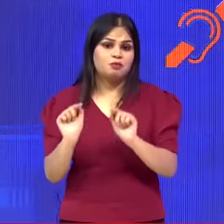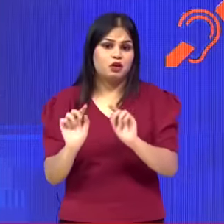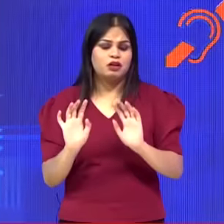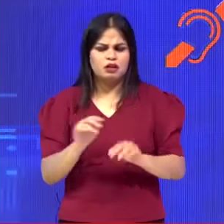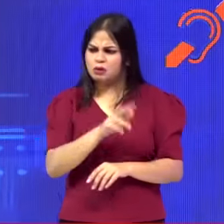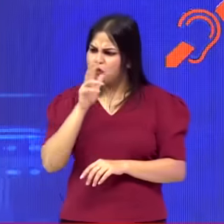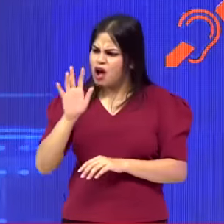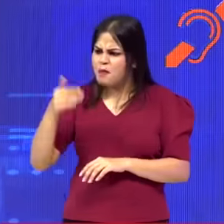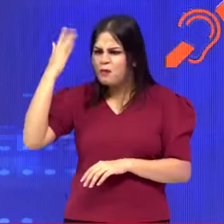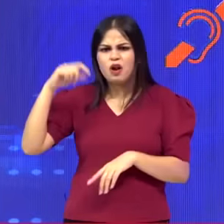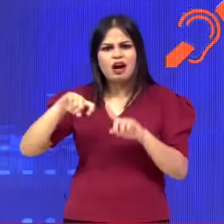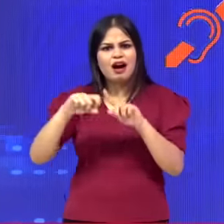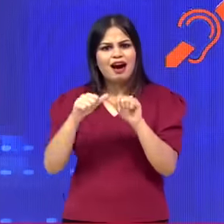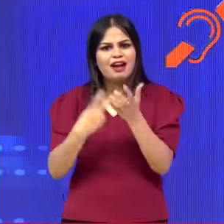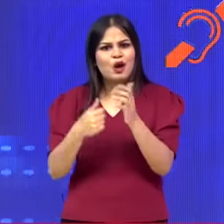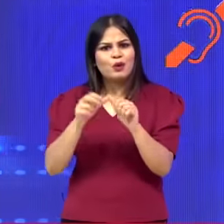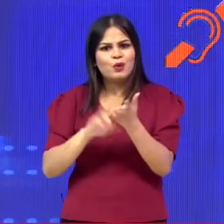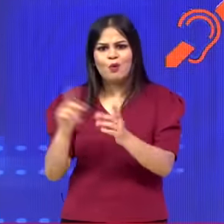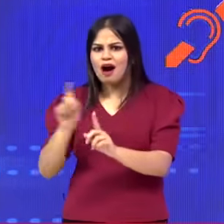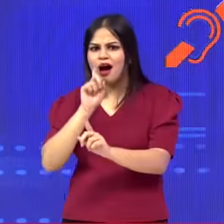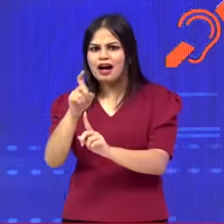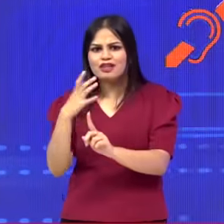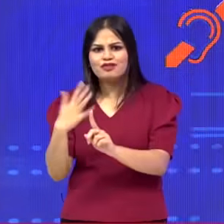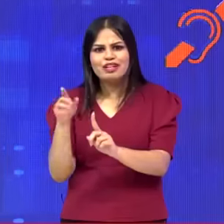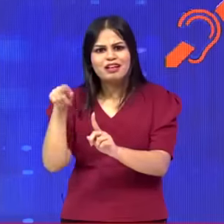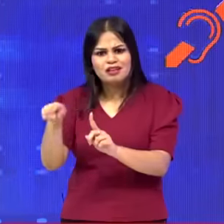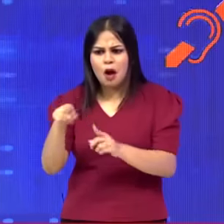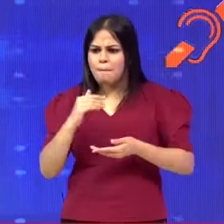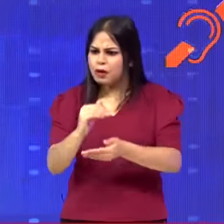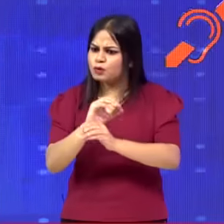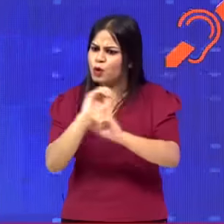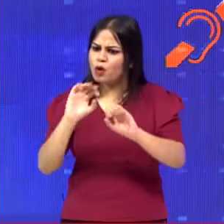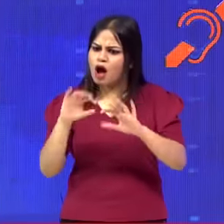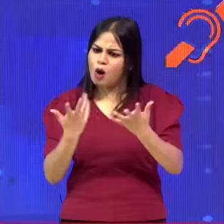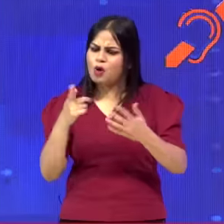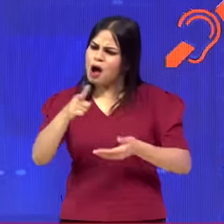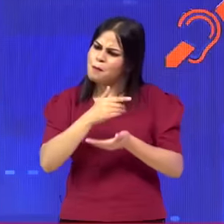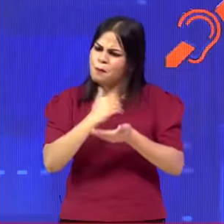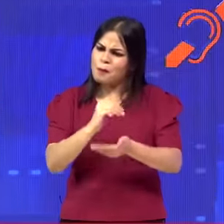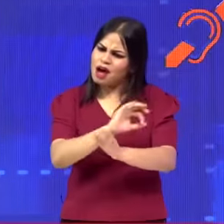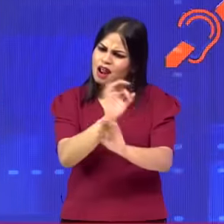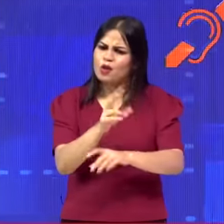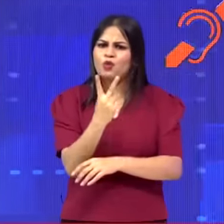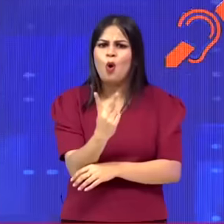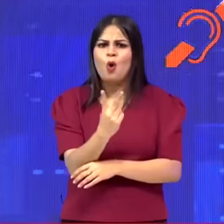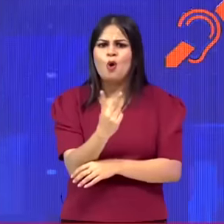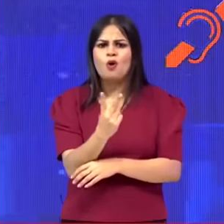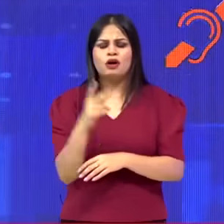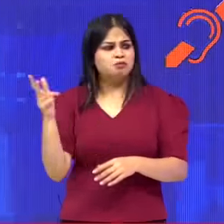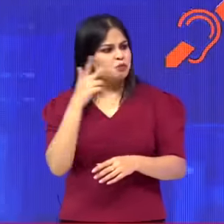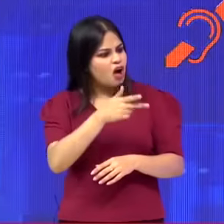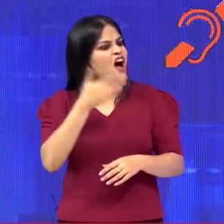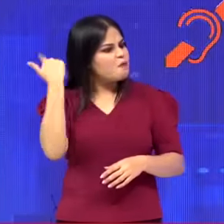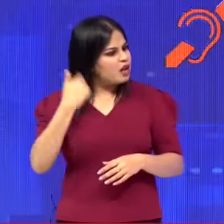भी पूछ रहे थे शादी क्यों नहीं की, वो तो दो दो बच्चों के बाप बन गए. सर वही मैं कोशिश कर रहा था सर, लेकिन वो लॉ शायद चेंज हो